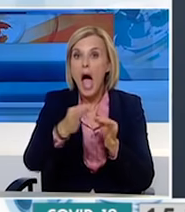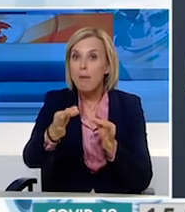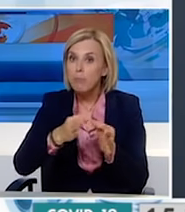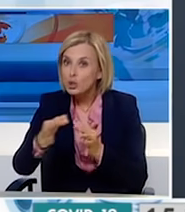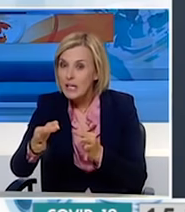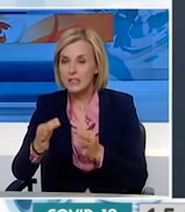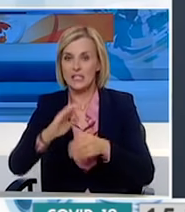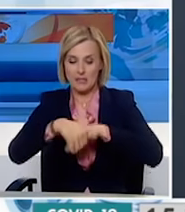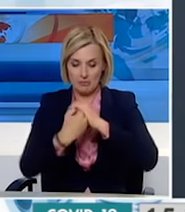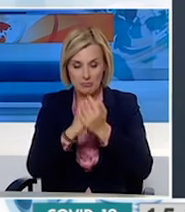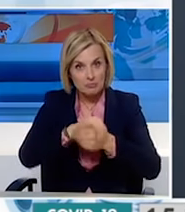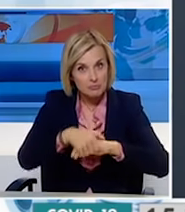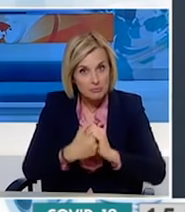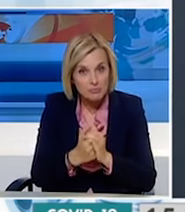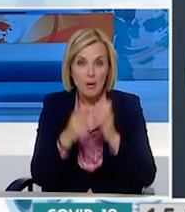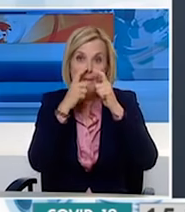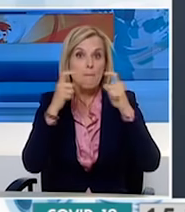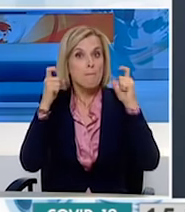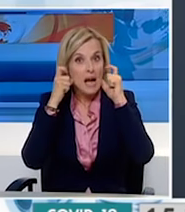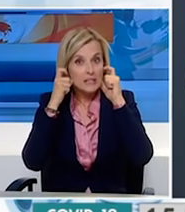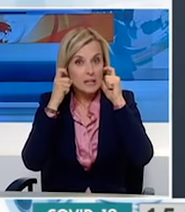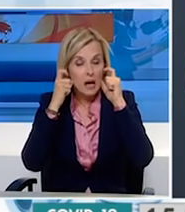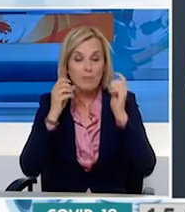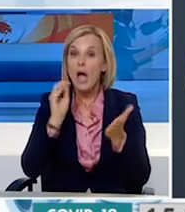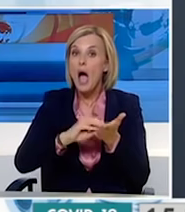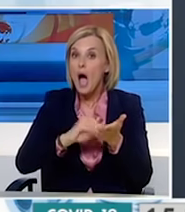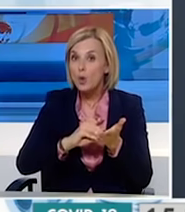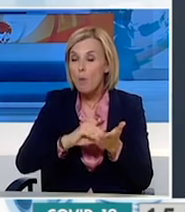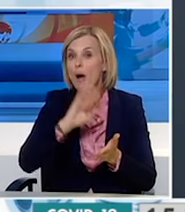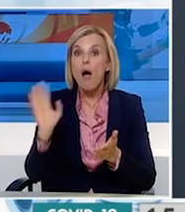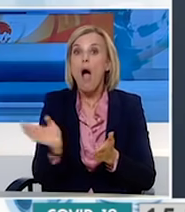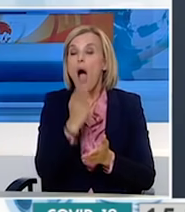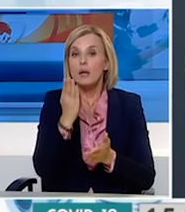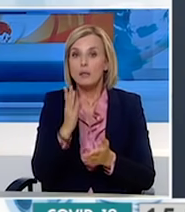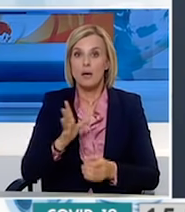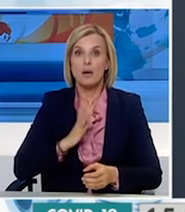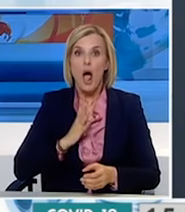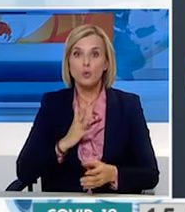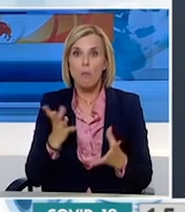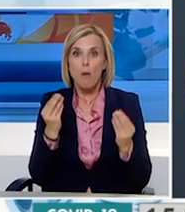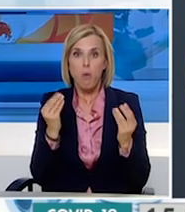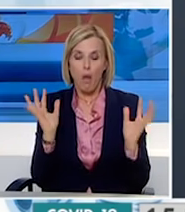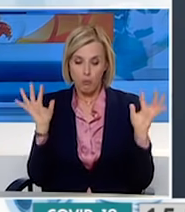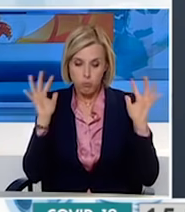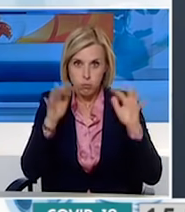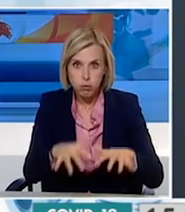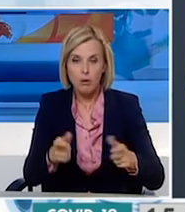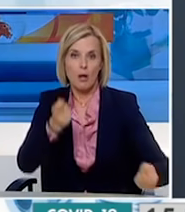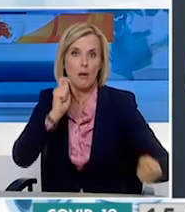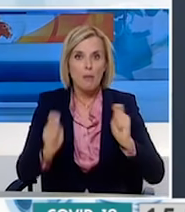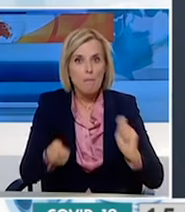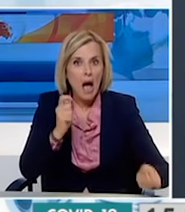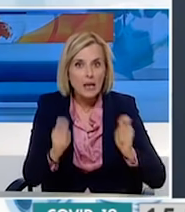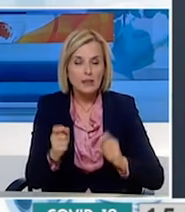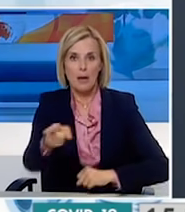χρήση μάσκας? Αντίστοιχα, πόσο μπορεί να αυξήσουν το ρο 0 οι υπαίθριες συναθρήσεις με πολλά άτομα όπως αυτές που παρατηρούνται